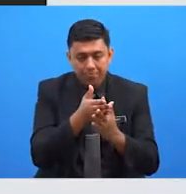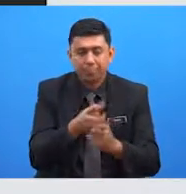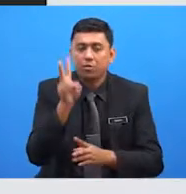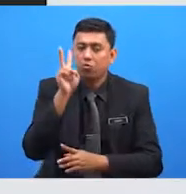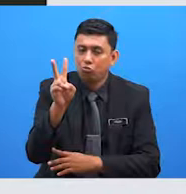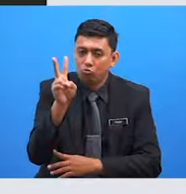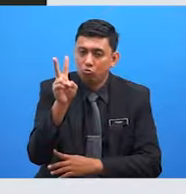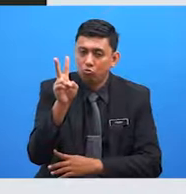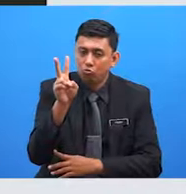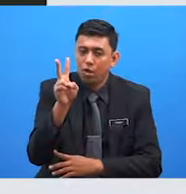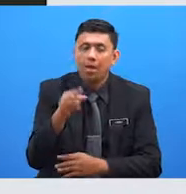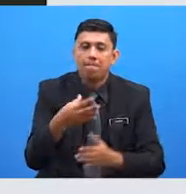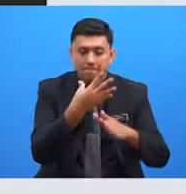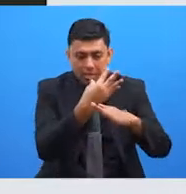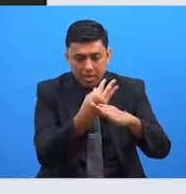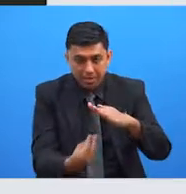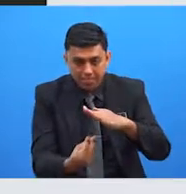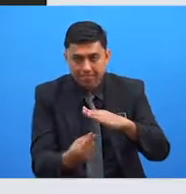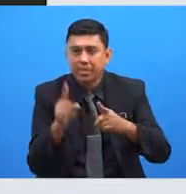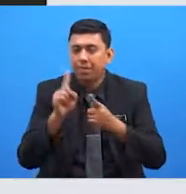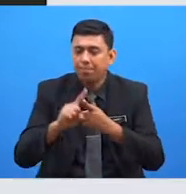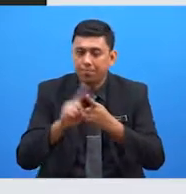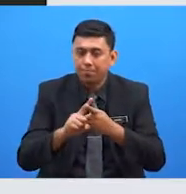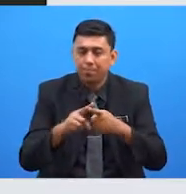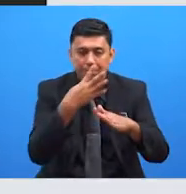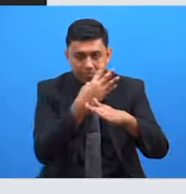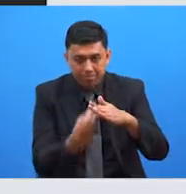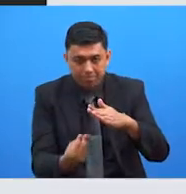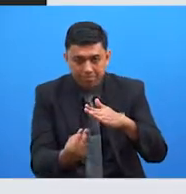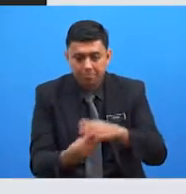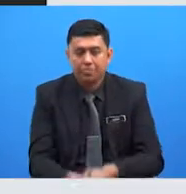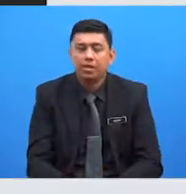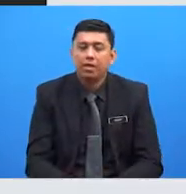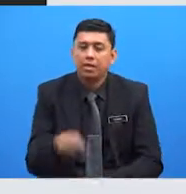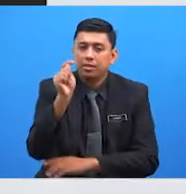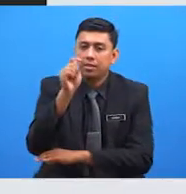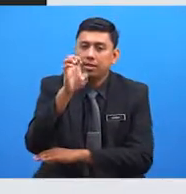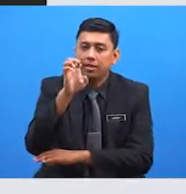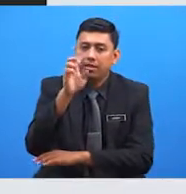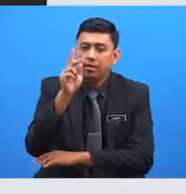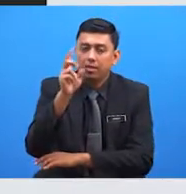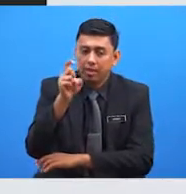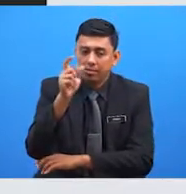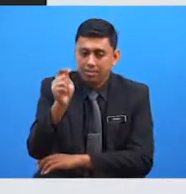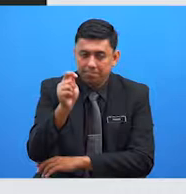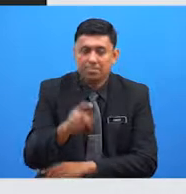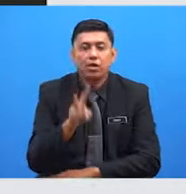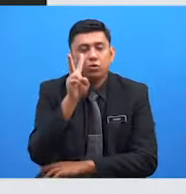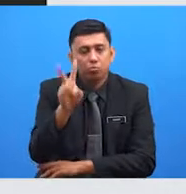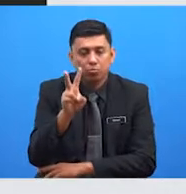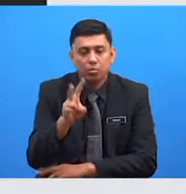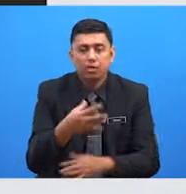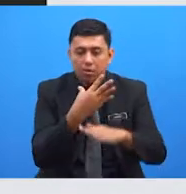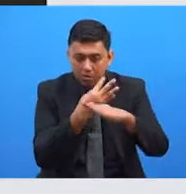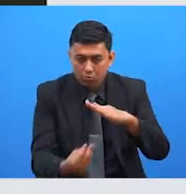dua elemen input, iaitu pertama, input berjenis teks untuk username. Kedua,